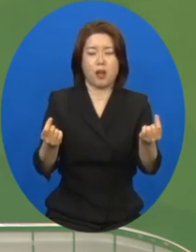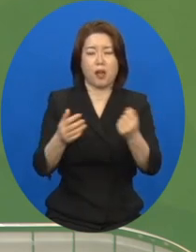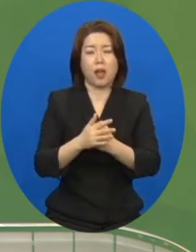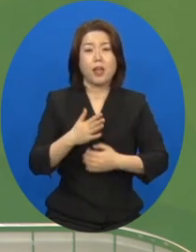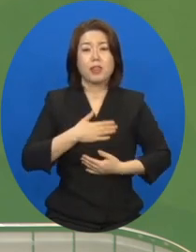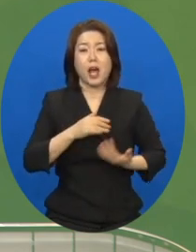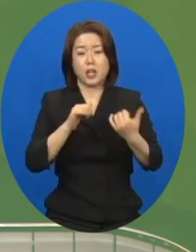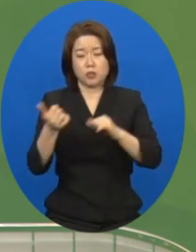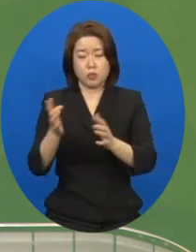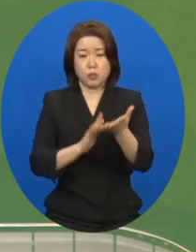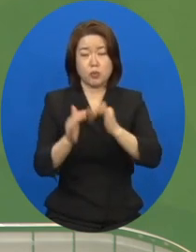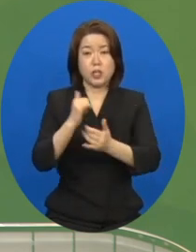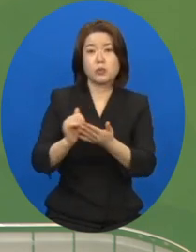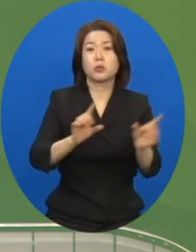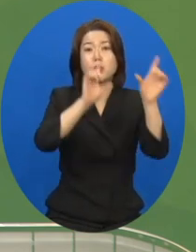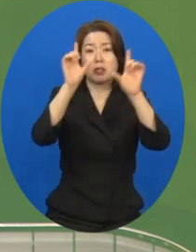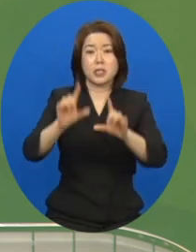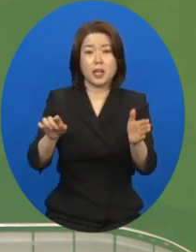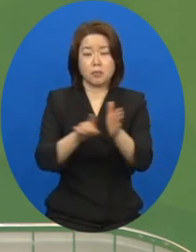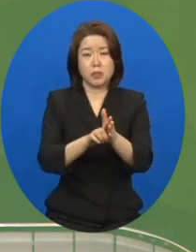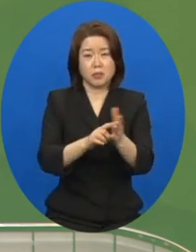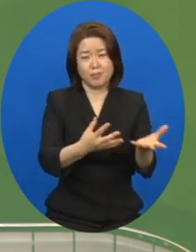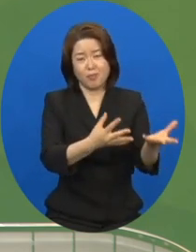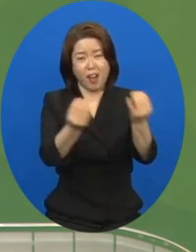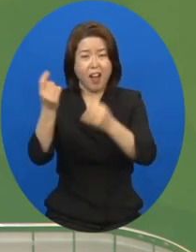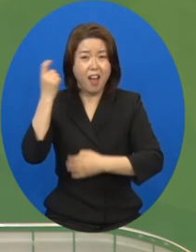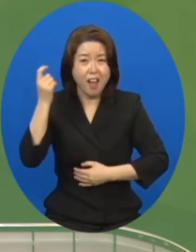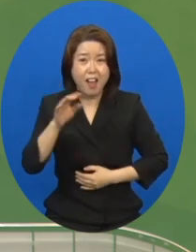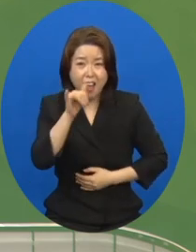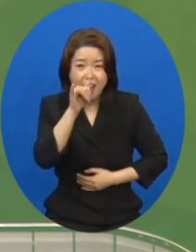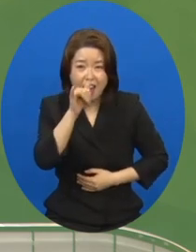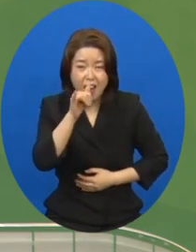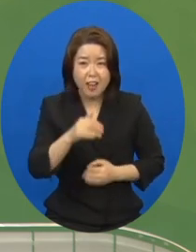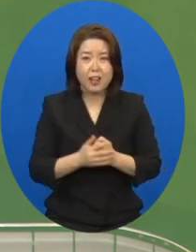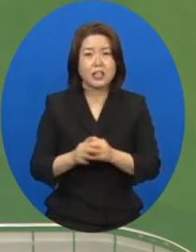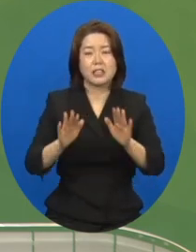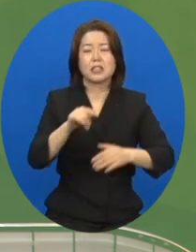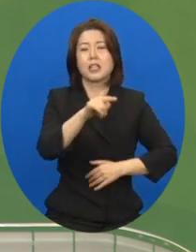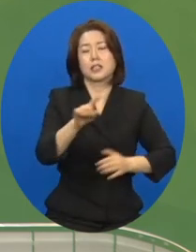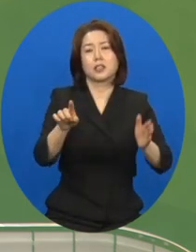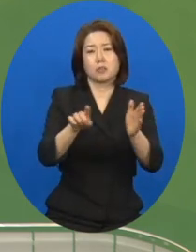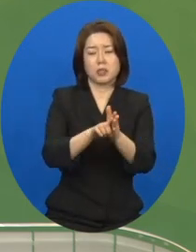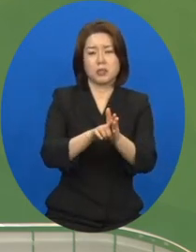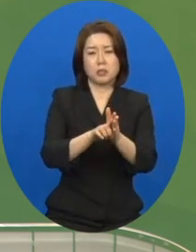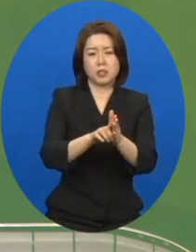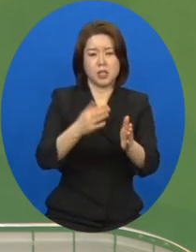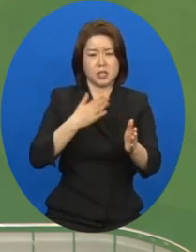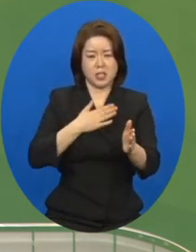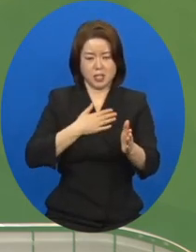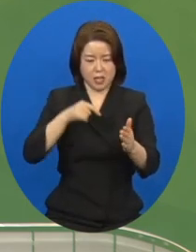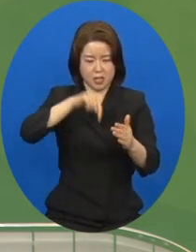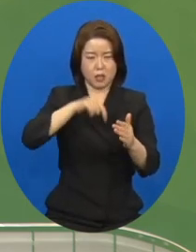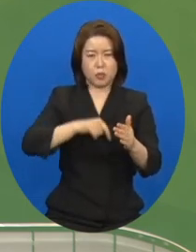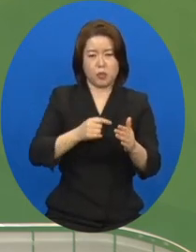예수로 사는 믿음 수도 없이 들었잖아요. 이제는 그 믿음이 진짜여야 한다는 거예요.